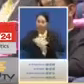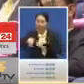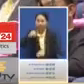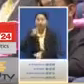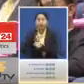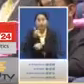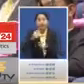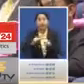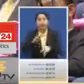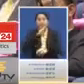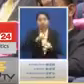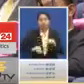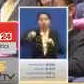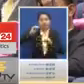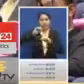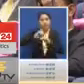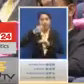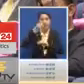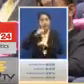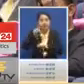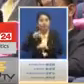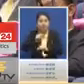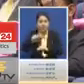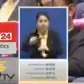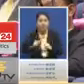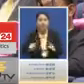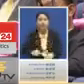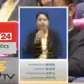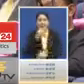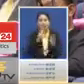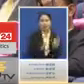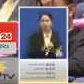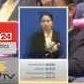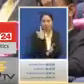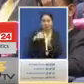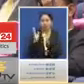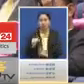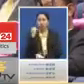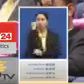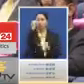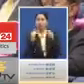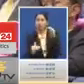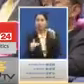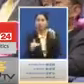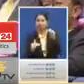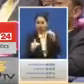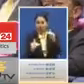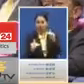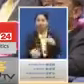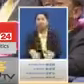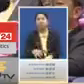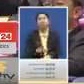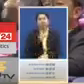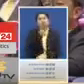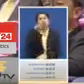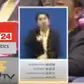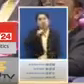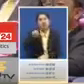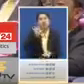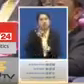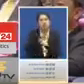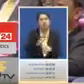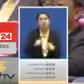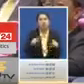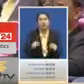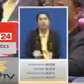10กว่าเปอร์เซ็นต์แล้วความเหลื่อมล้ำเป็นแบบนี้ไม่ต้องโตดีกว่าเอามันอยู่สัก 2% แต่กระจายให้มันทั่วถึงจ